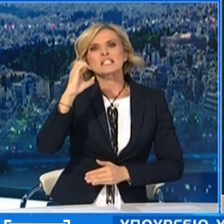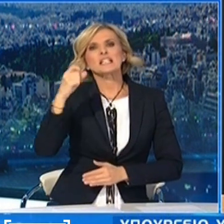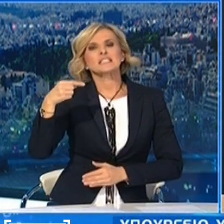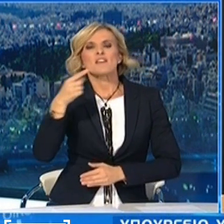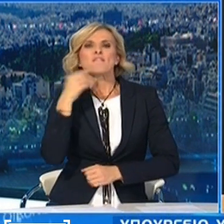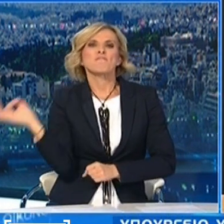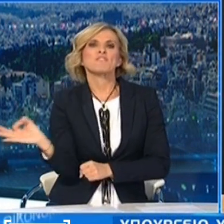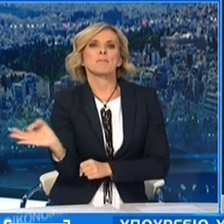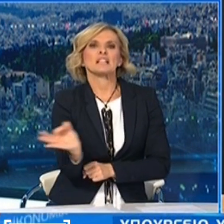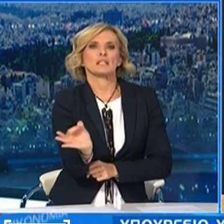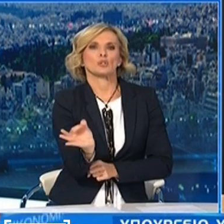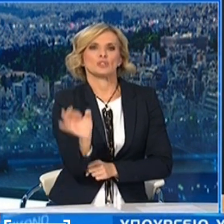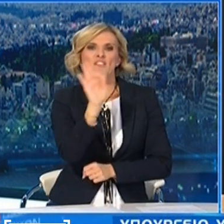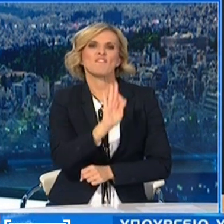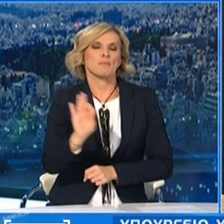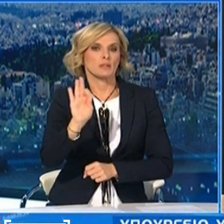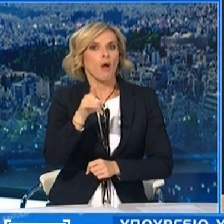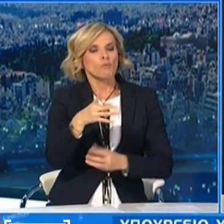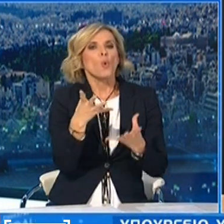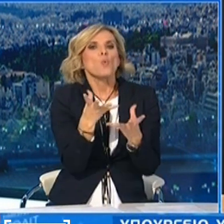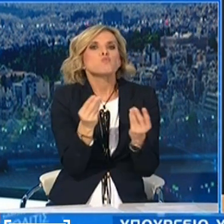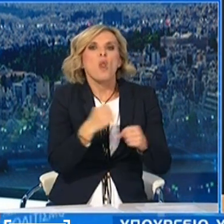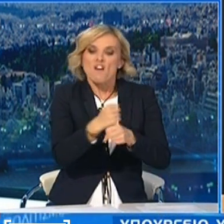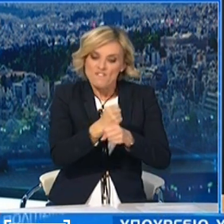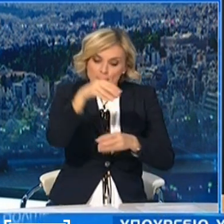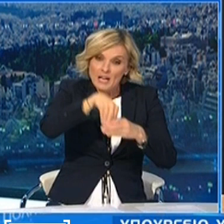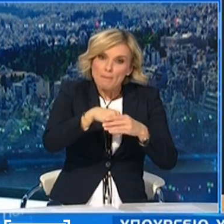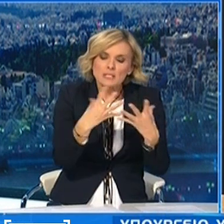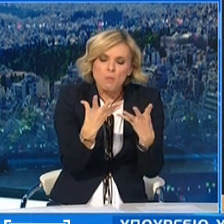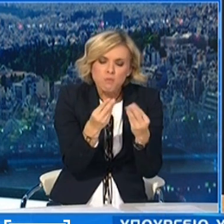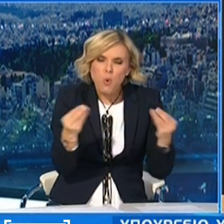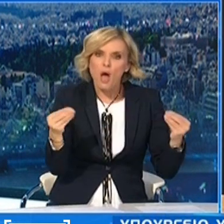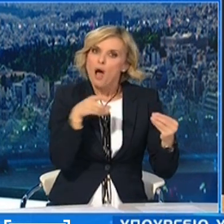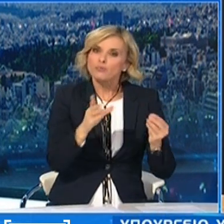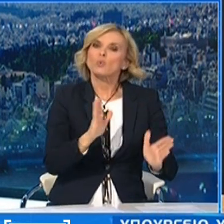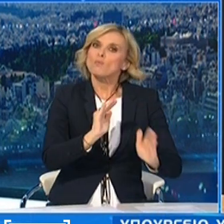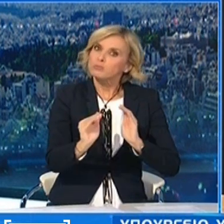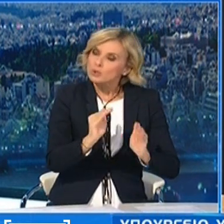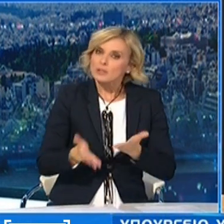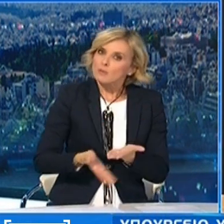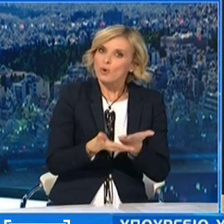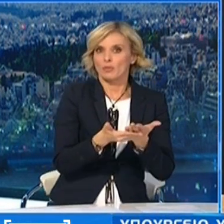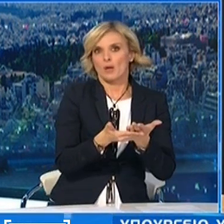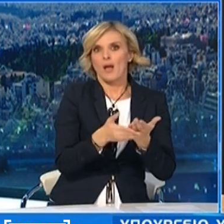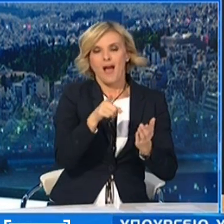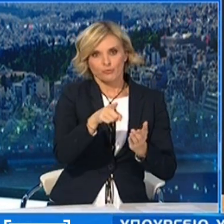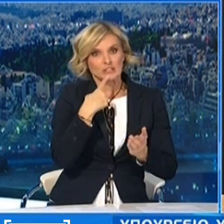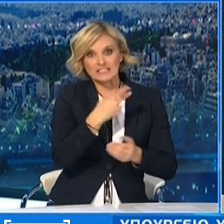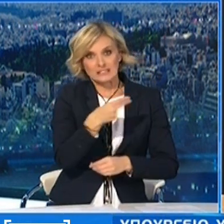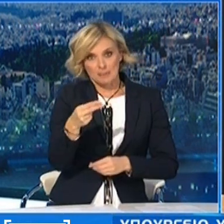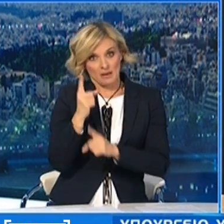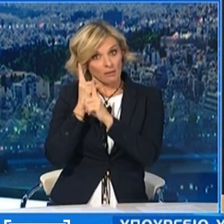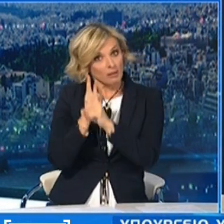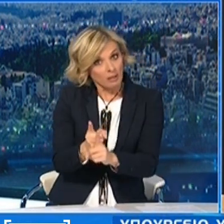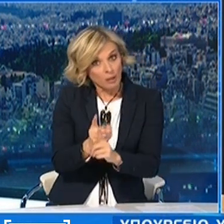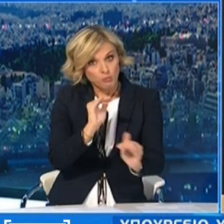βηματίωσης, λόγω του ευρέως φάσματος ανοσιακών αποκρίσεων που προκαλεί. Αυτό όμως δεν θα πρέπει να το θεωρήσουμε ότι είναι αρκετό για